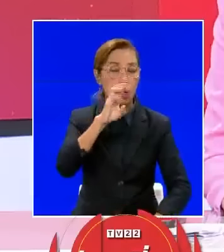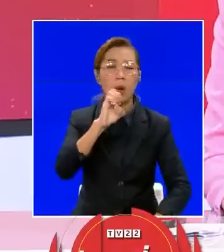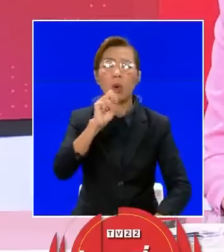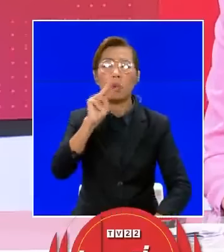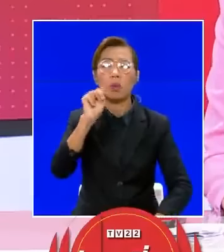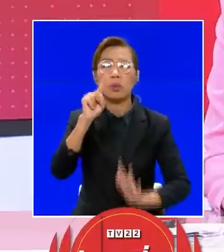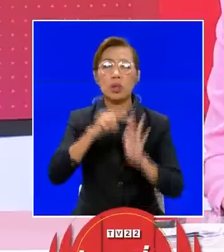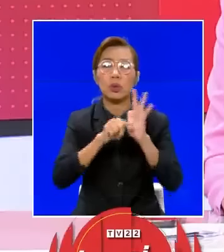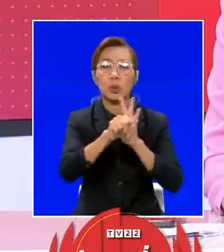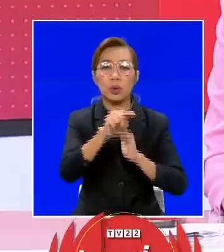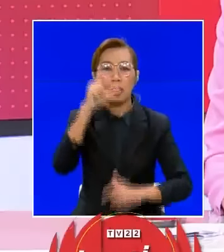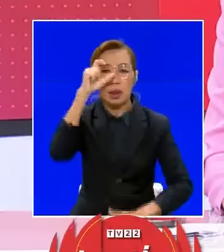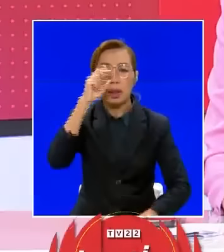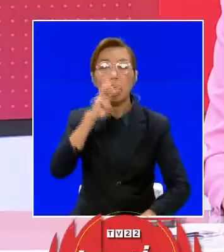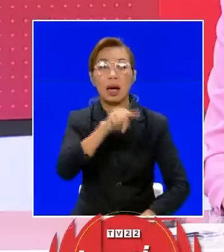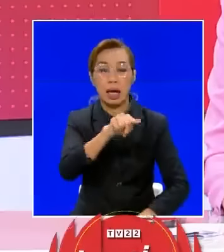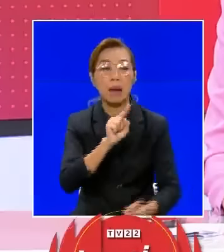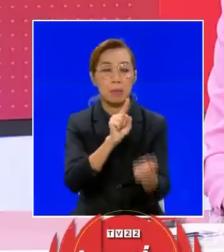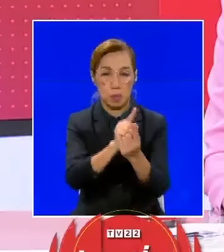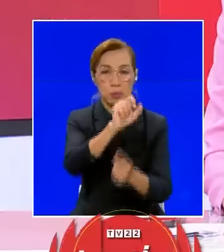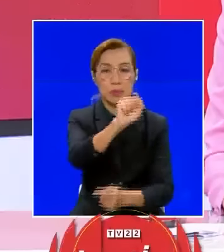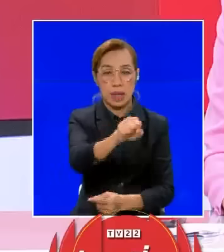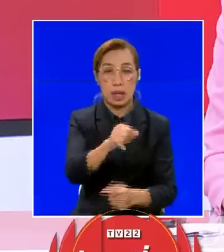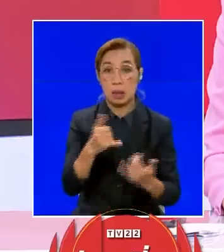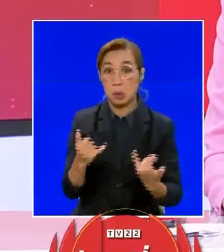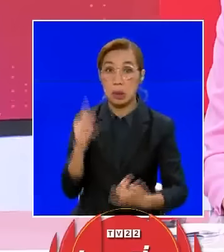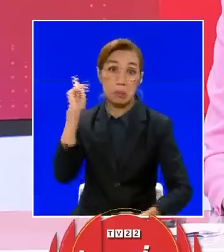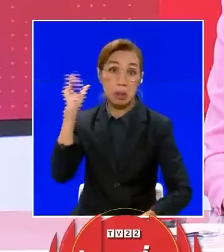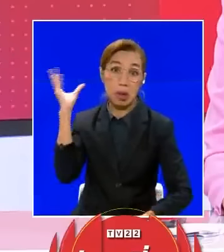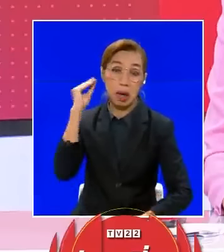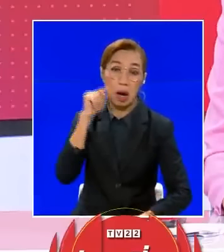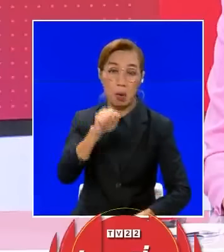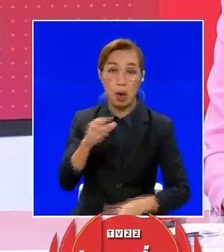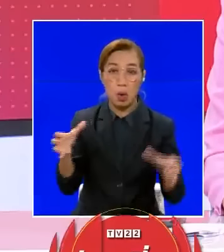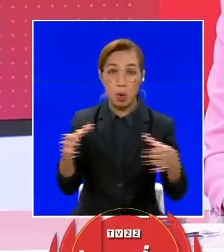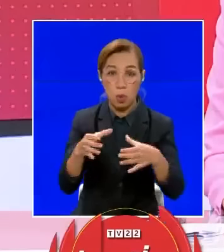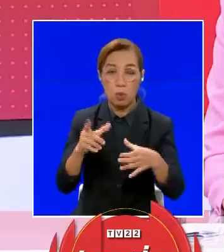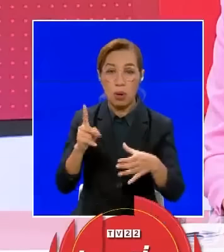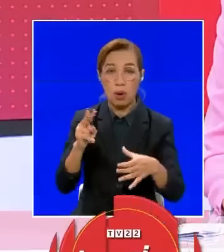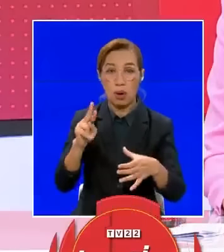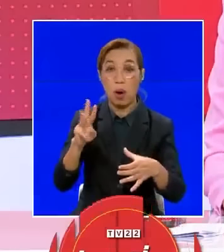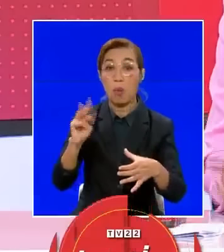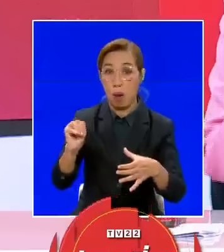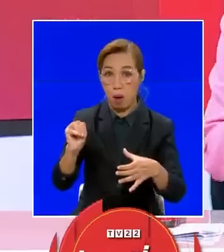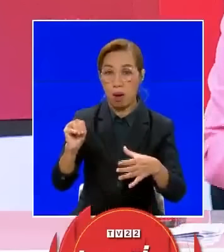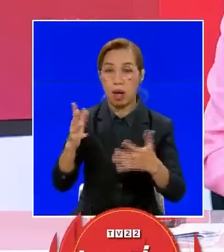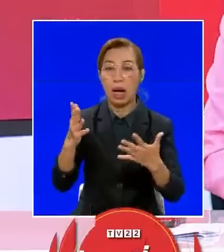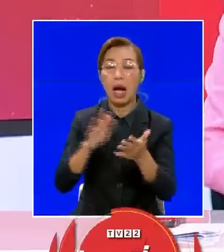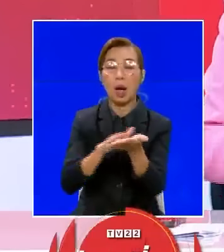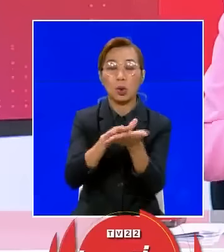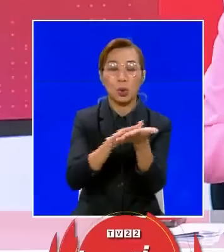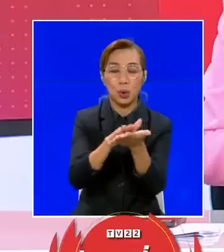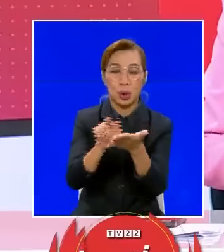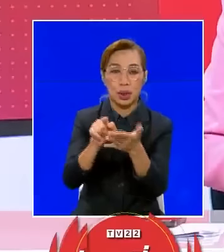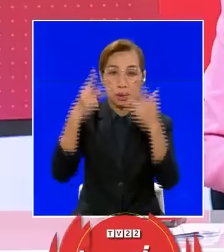วันนี้ก็มีข่าวที่ออกมาระบุนะคะว่าทางครม.เองหรือว่าท่านนายกรัฐมนตรีเองขออภัยท่านนาย